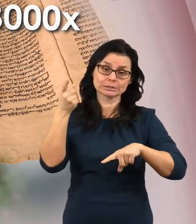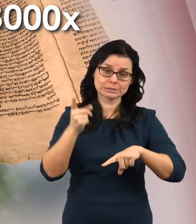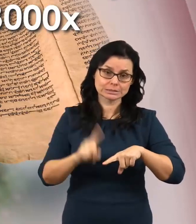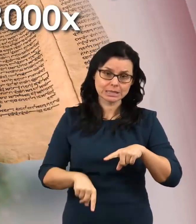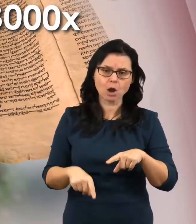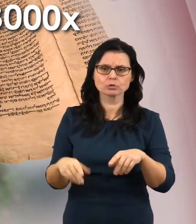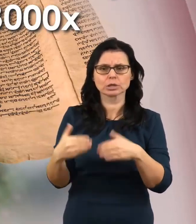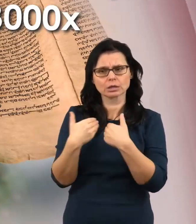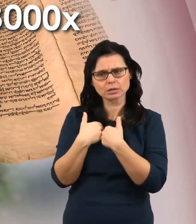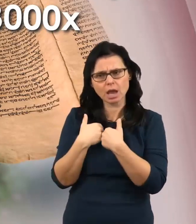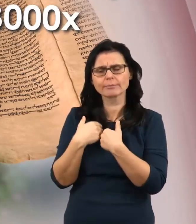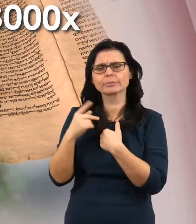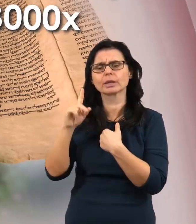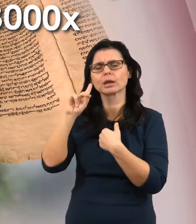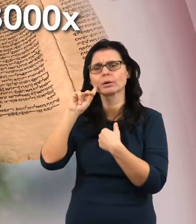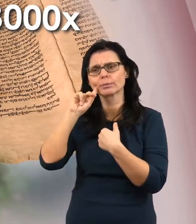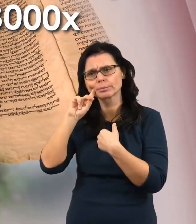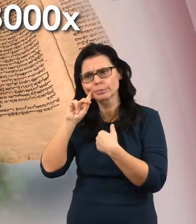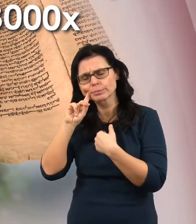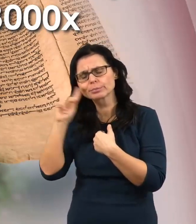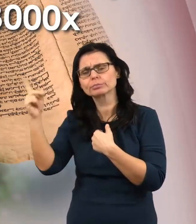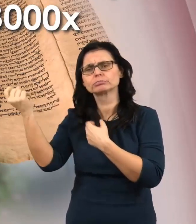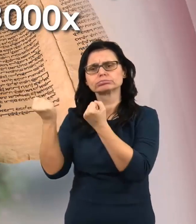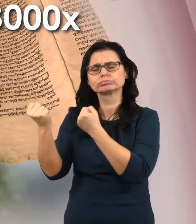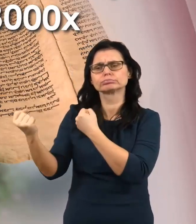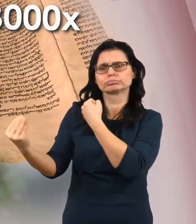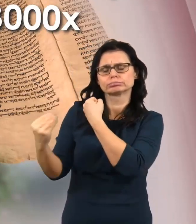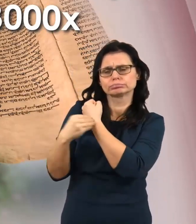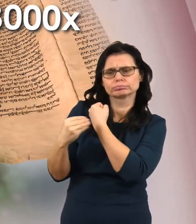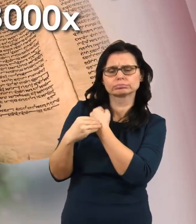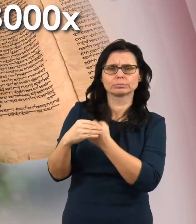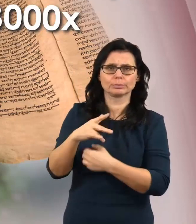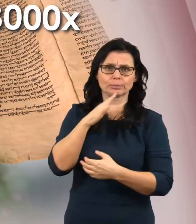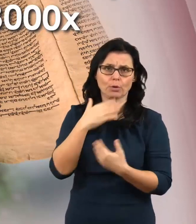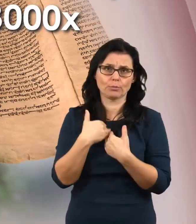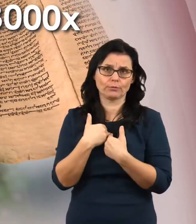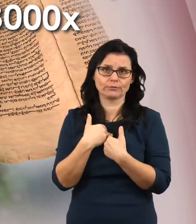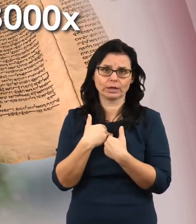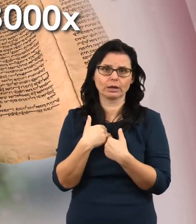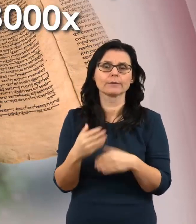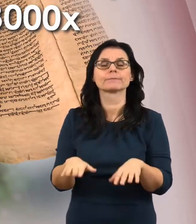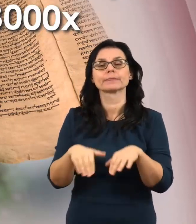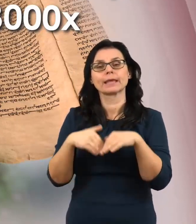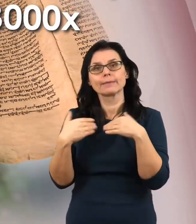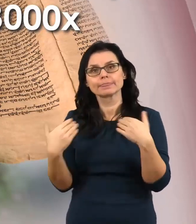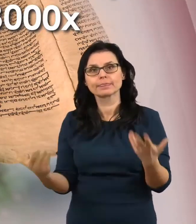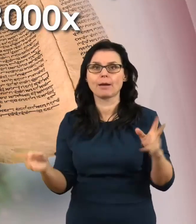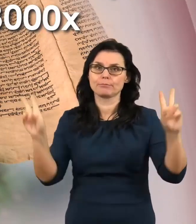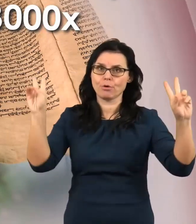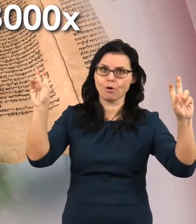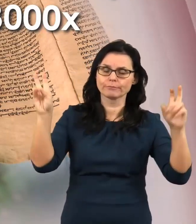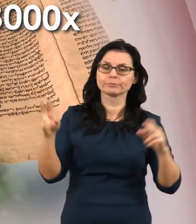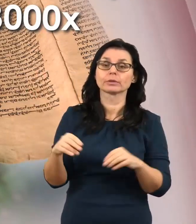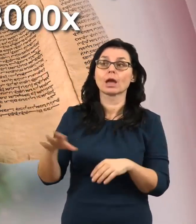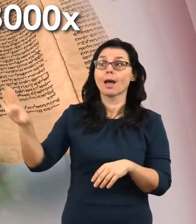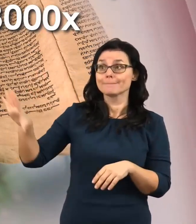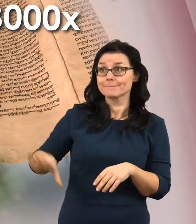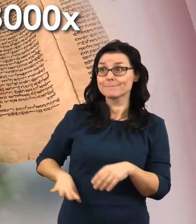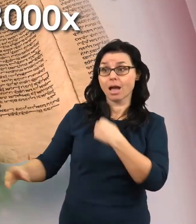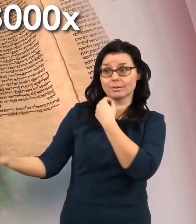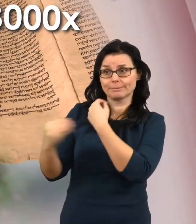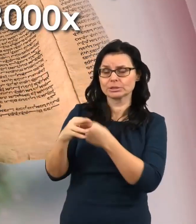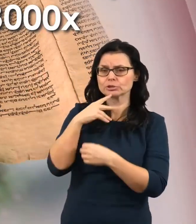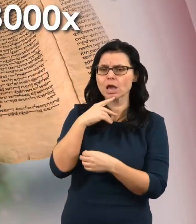slovo hospodinovořkoucí, jinými slovy Pán Bůh ke mně promluvil. Nebo Pán mi řekl,